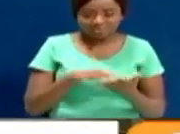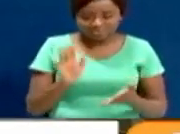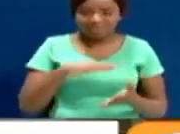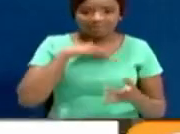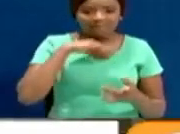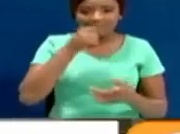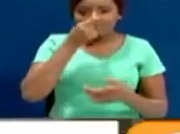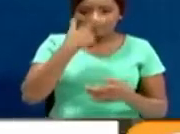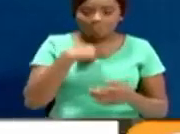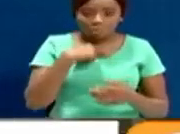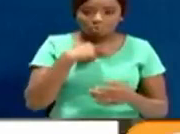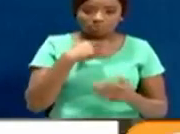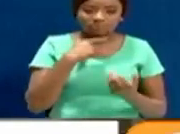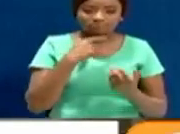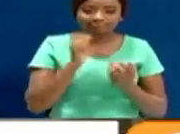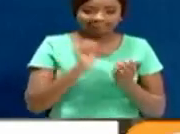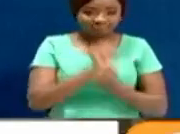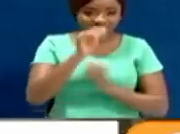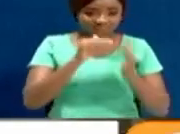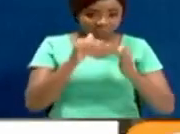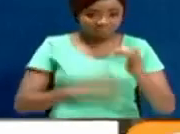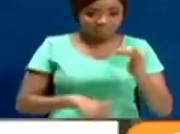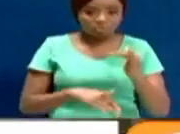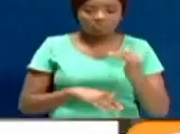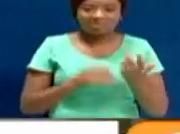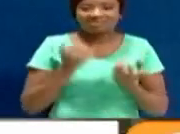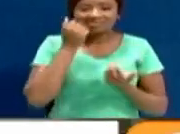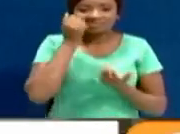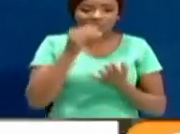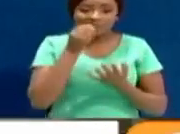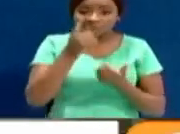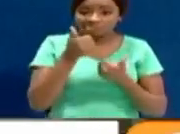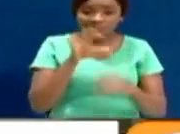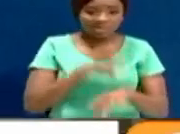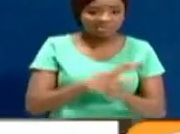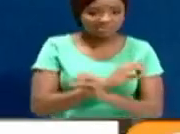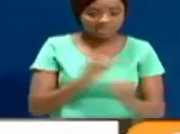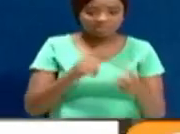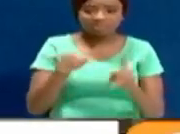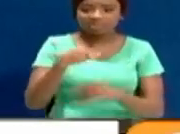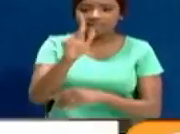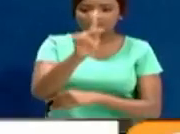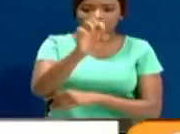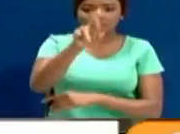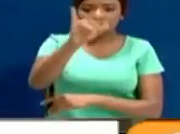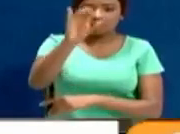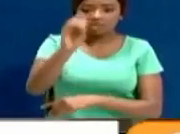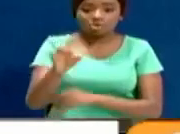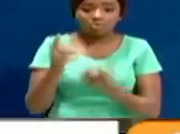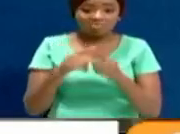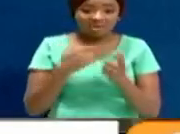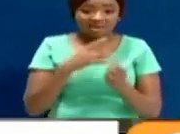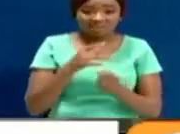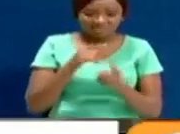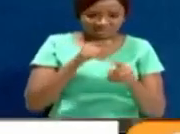chini ya umri wa miaka 5 unatokana na hali hiyo ya utapiamlo. Lakini katika eneo la Kerio Valley, kaunti ya Elgeyo Marakwet, wadudu kama